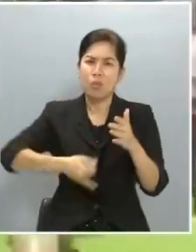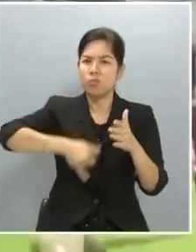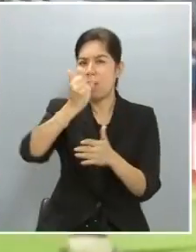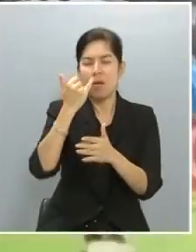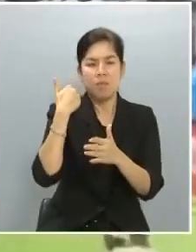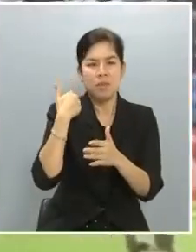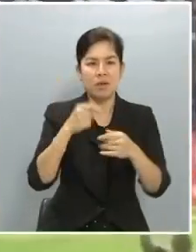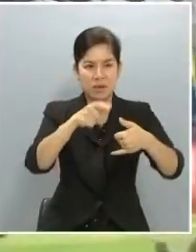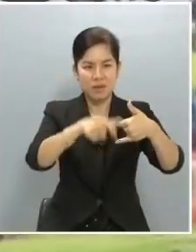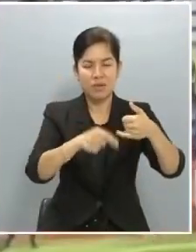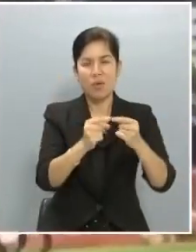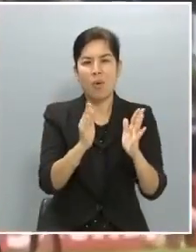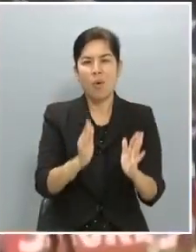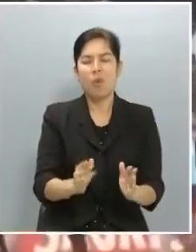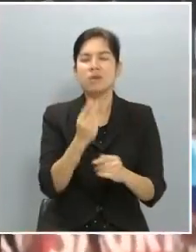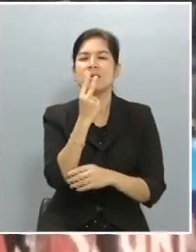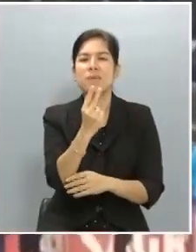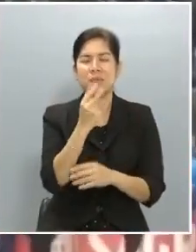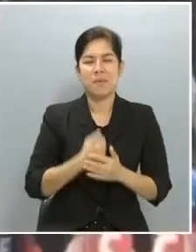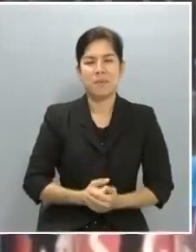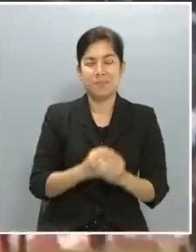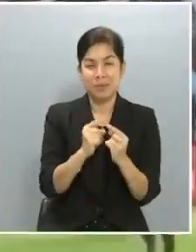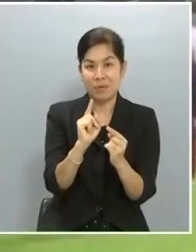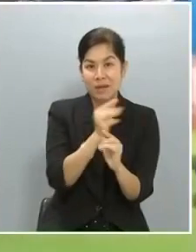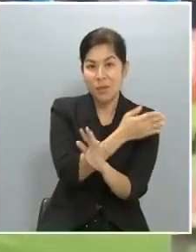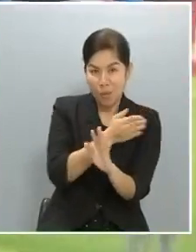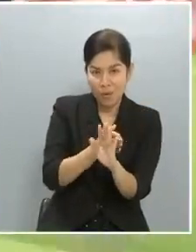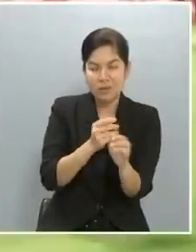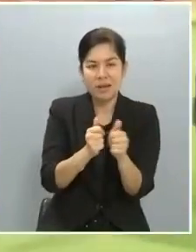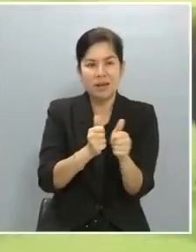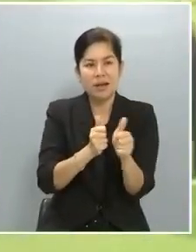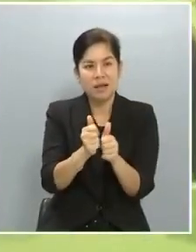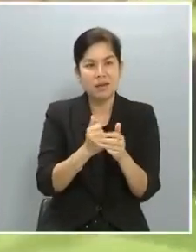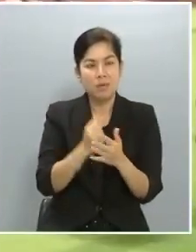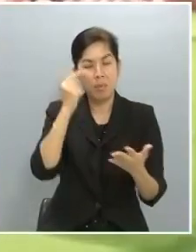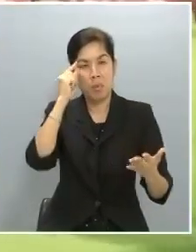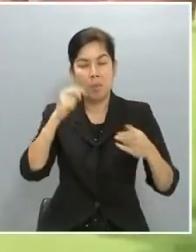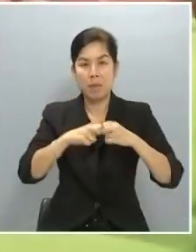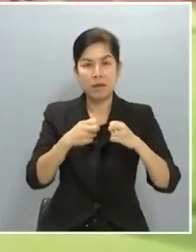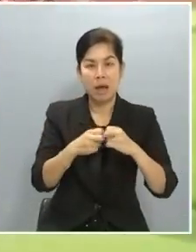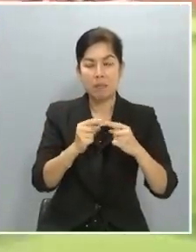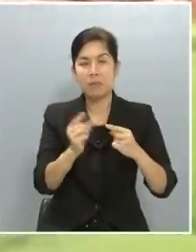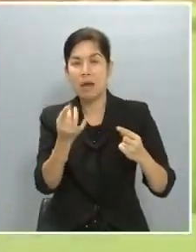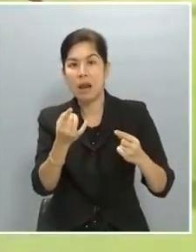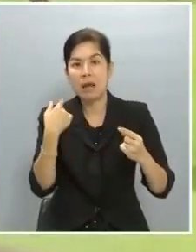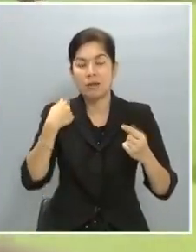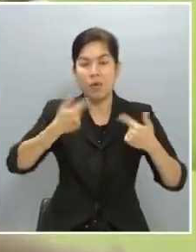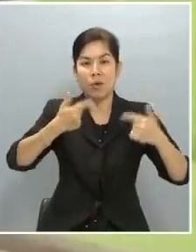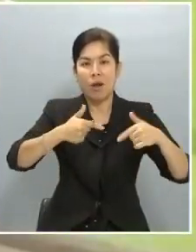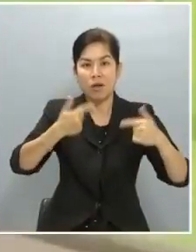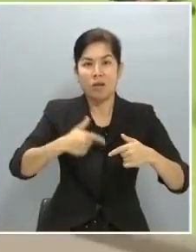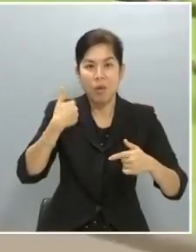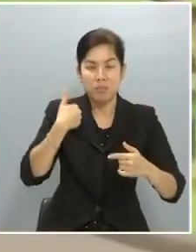าเชียร์ทีมตัวเองครับก่อนการแข่งขันจะเริ่มขึ้นนะครับก็ไม่รู้ไปด่าอะไรกันครับแต่ไม่ แล้วนะฮ